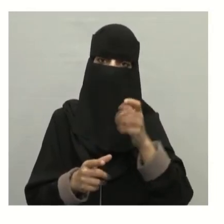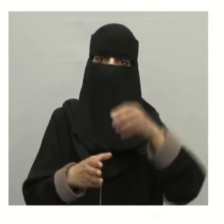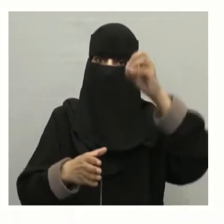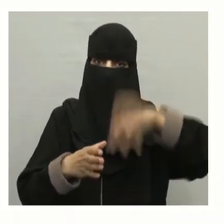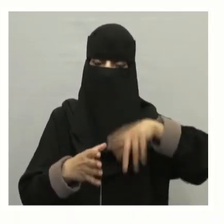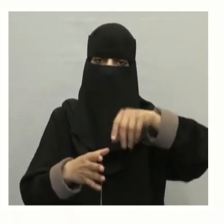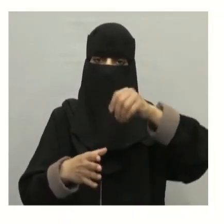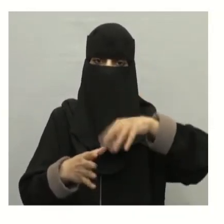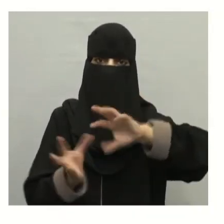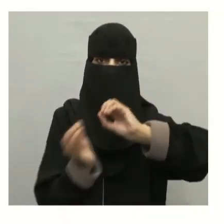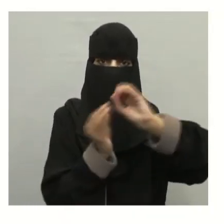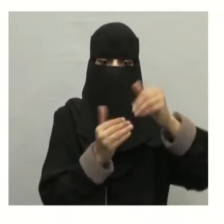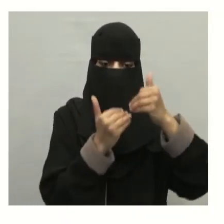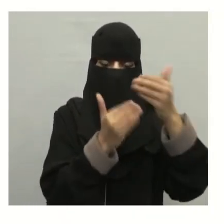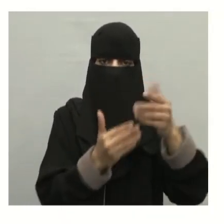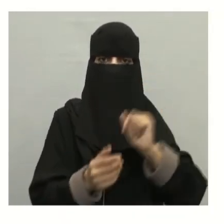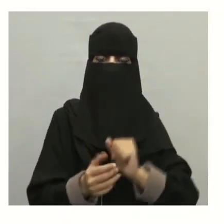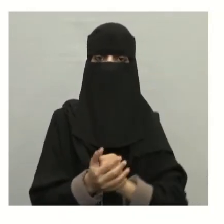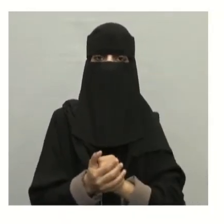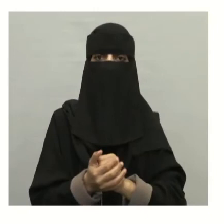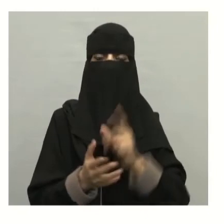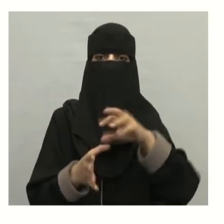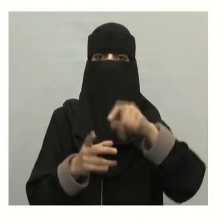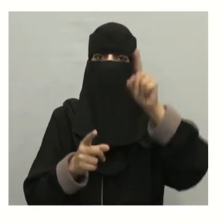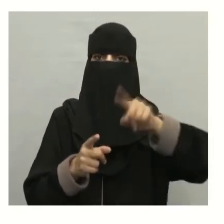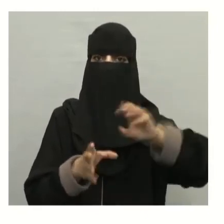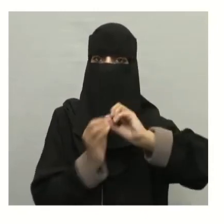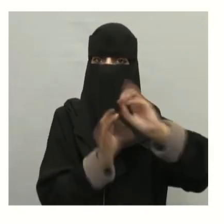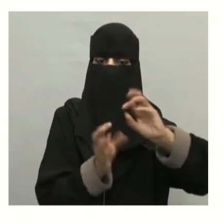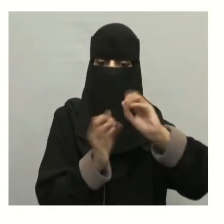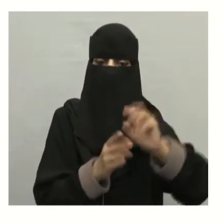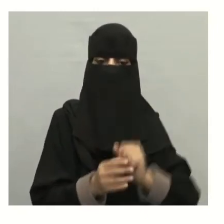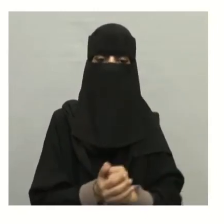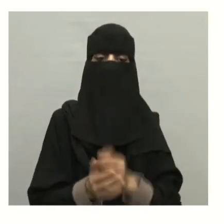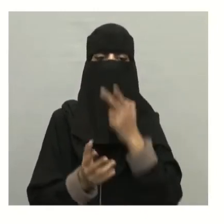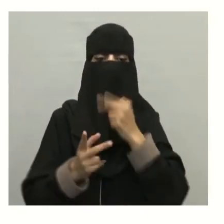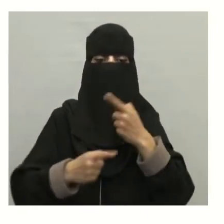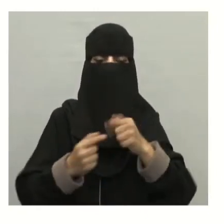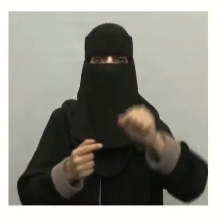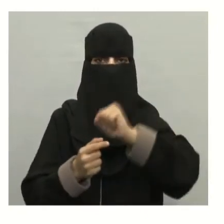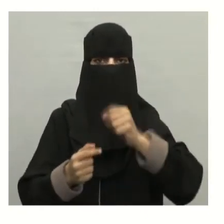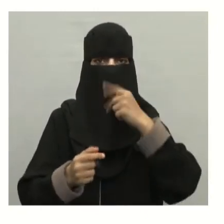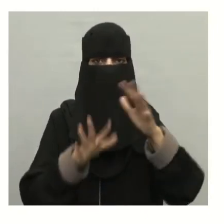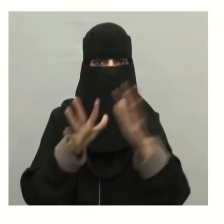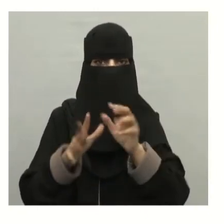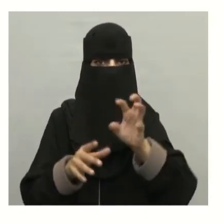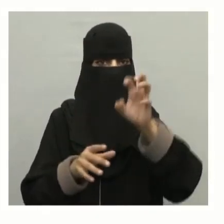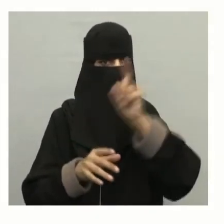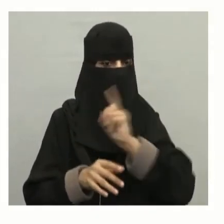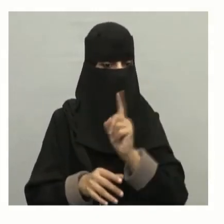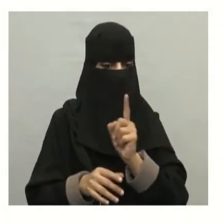سلة المهملات ويجب علي إفراغها يوميا، تنظيفها بمطهر حتى لا تتراكم